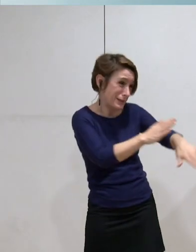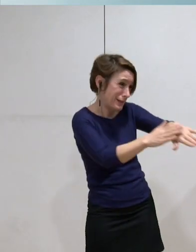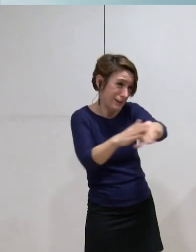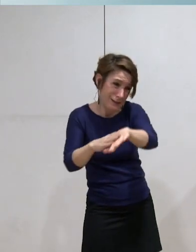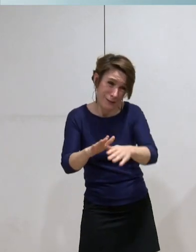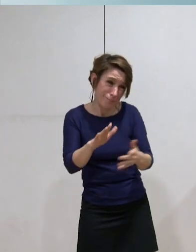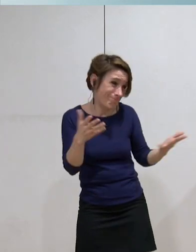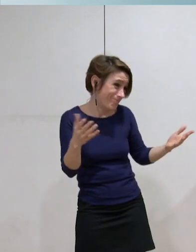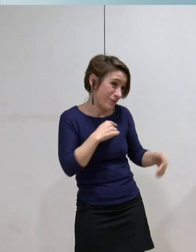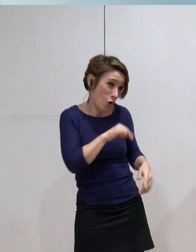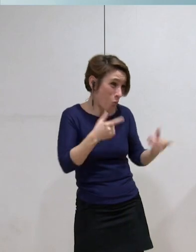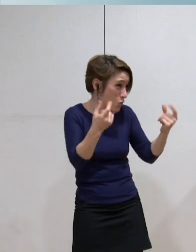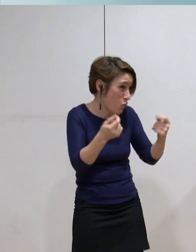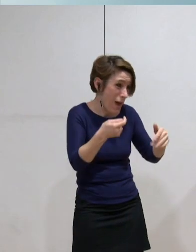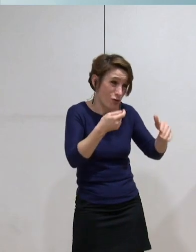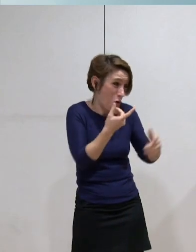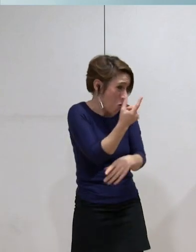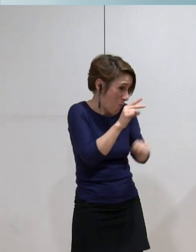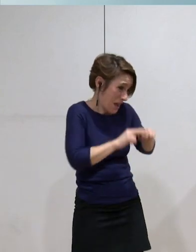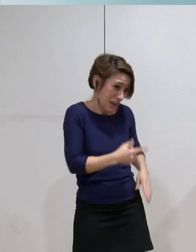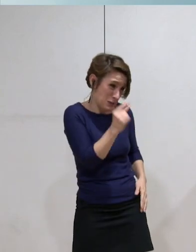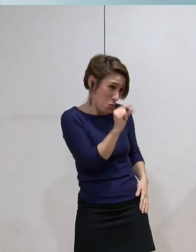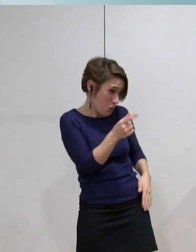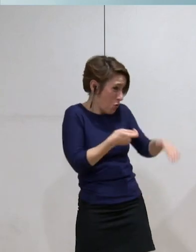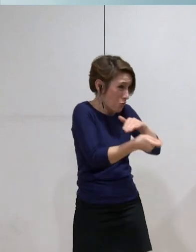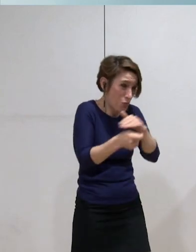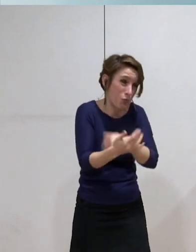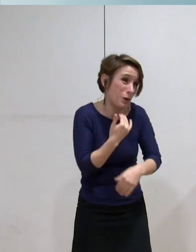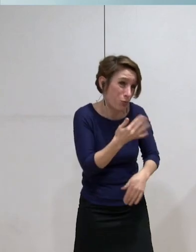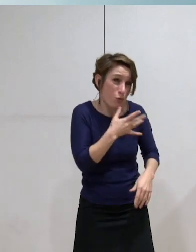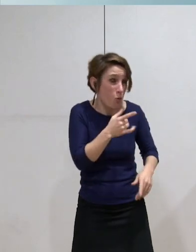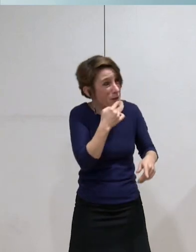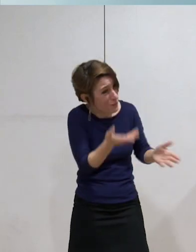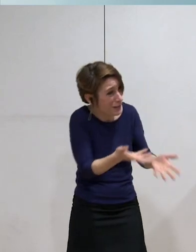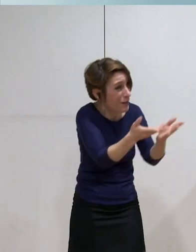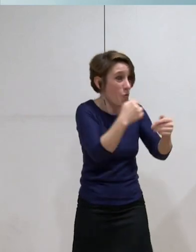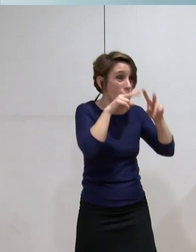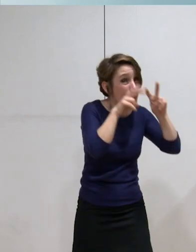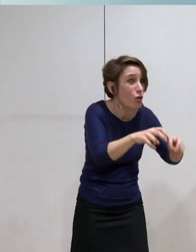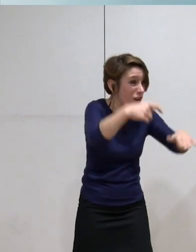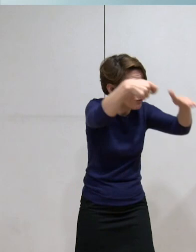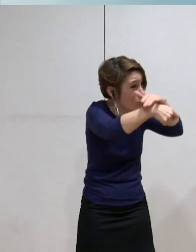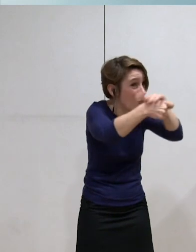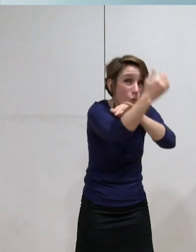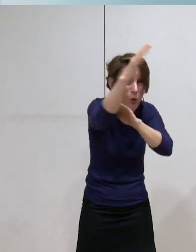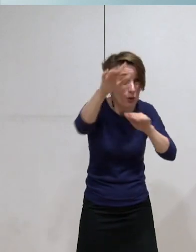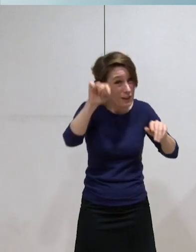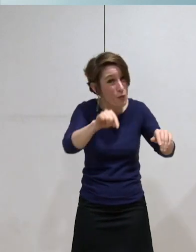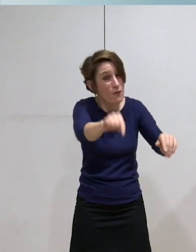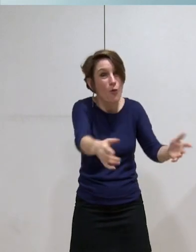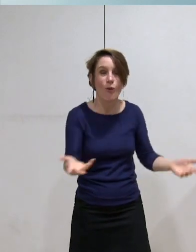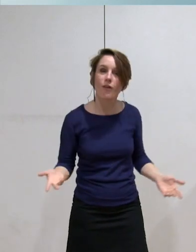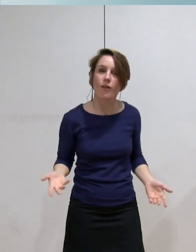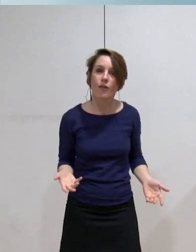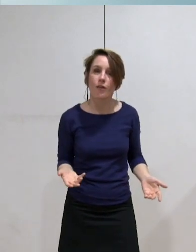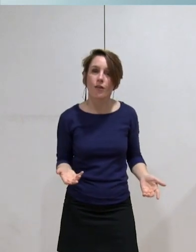d'argent cherchez des des recettes ailleurs c'est vraiment très très courant de dire ça alors moi je trouve